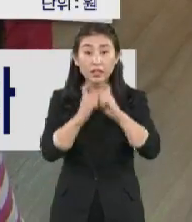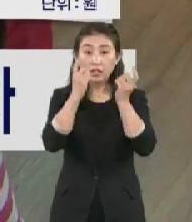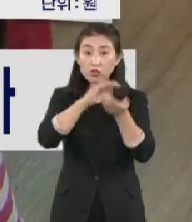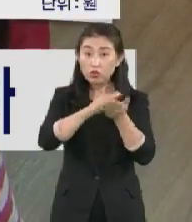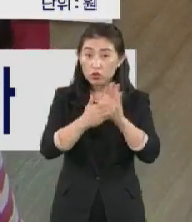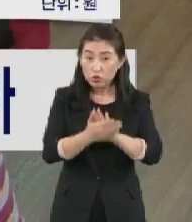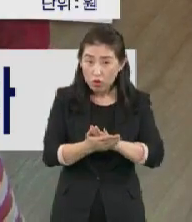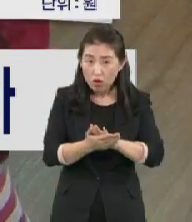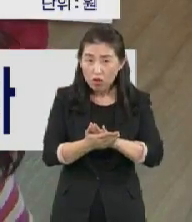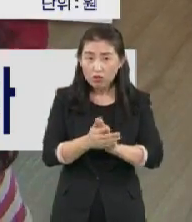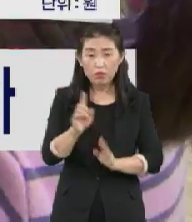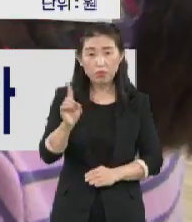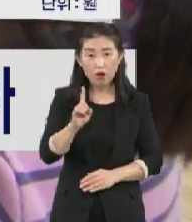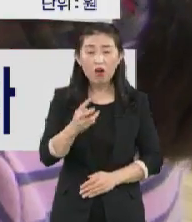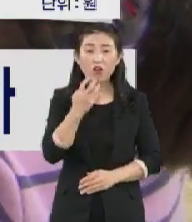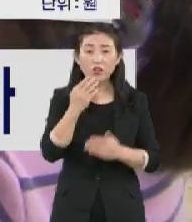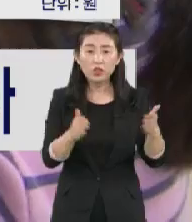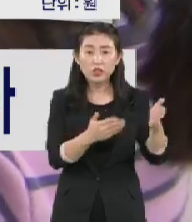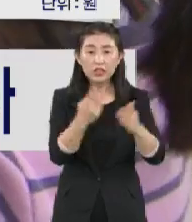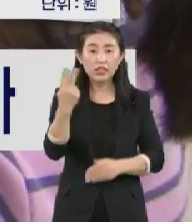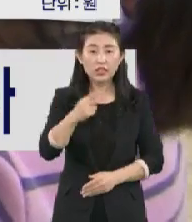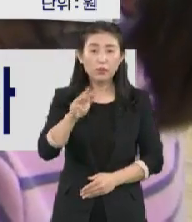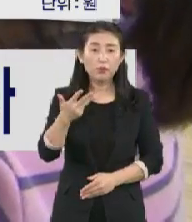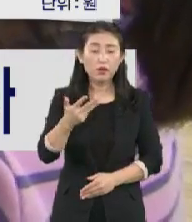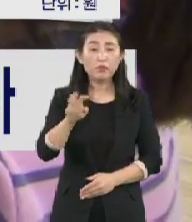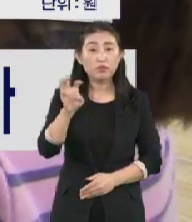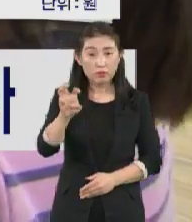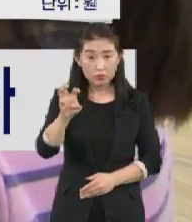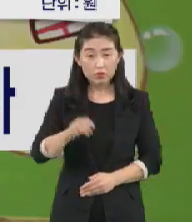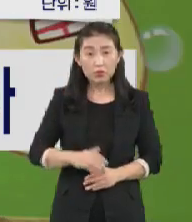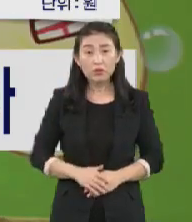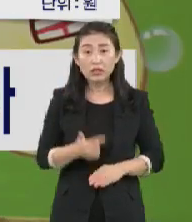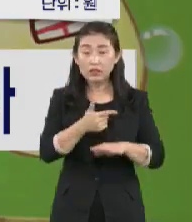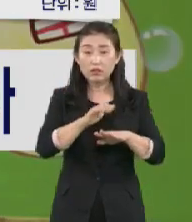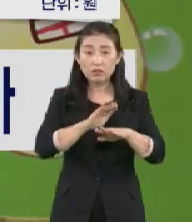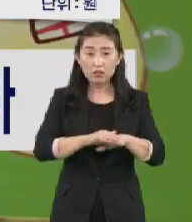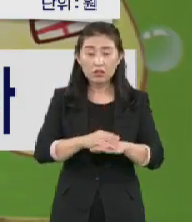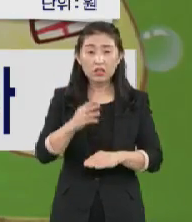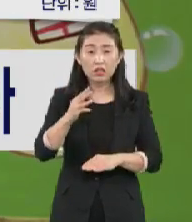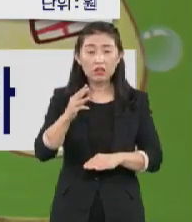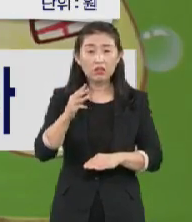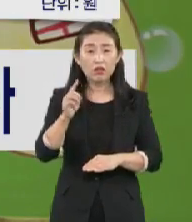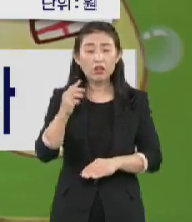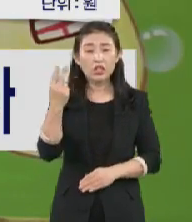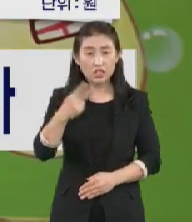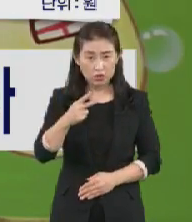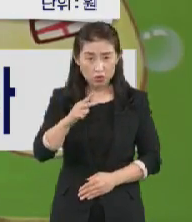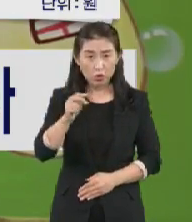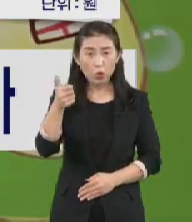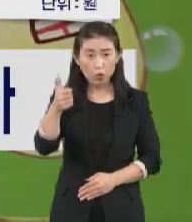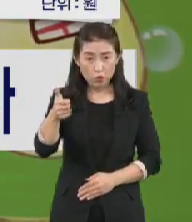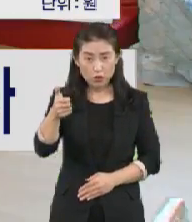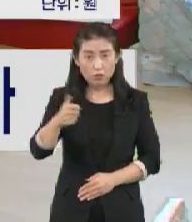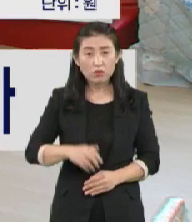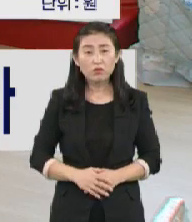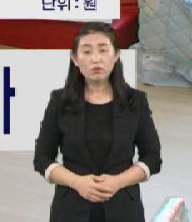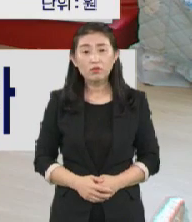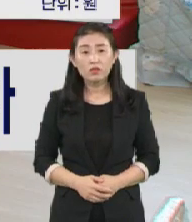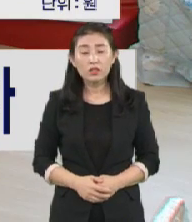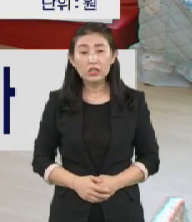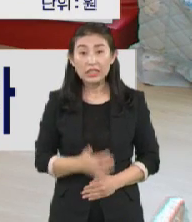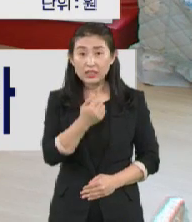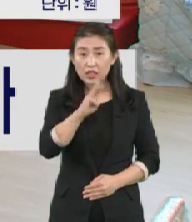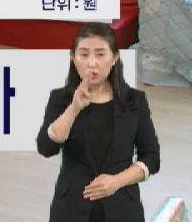사립 유치원은 차이가 더 커서 경기가 2,830 원 인데 비해 대전 n 3분의 1이 적은 2,050 원 에 불과했고